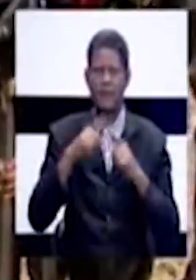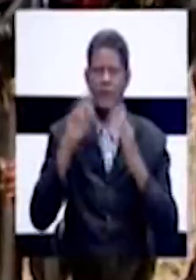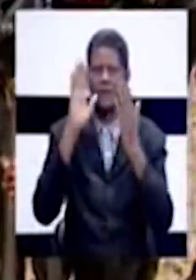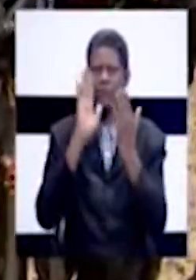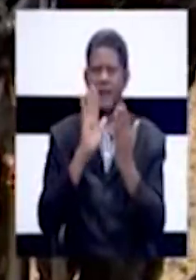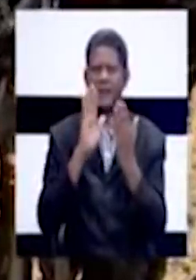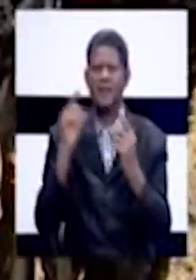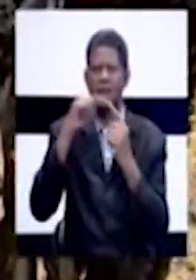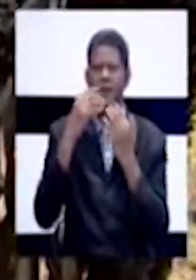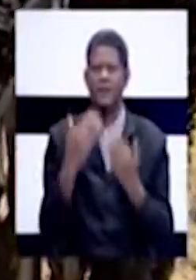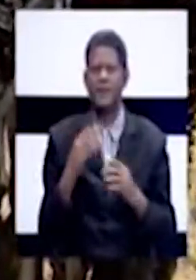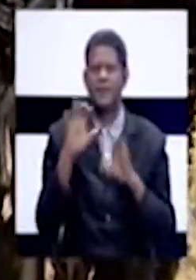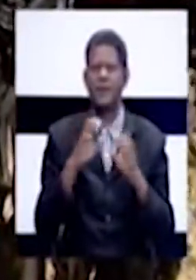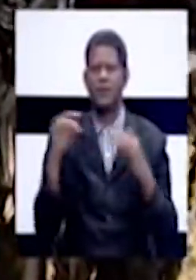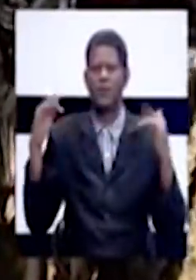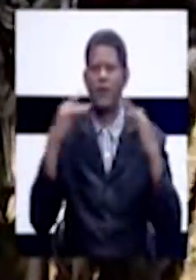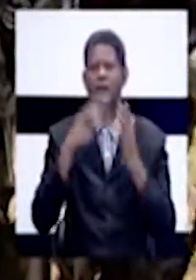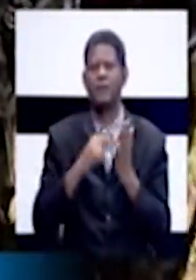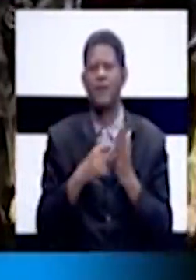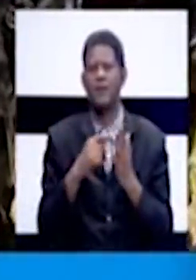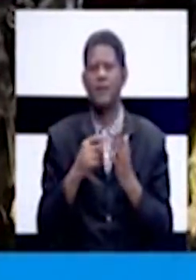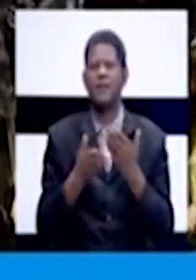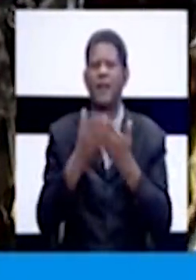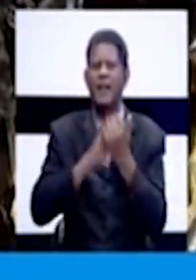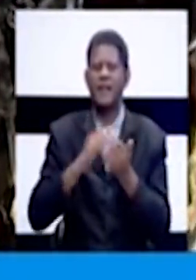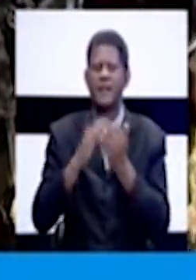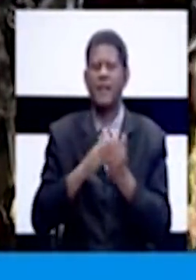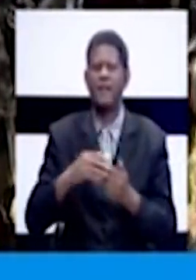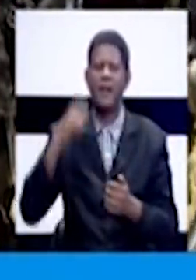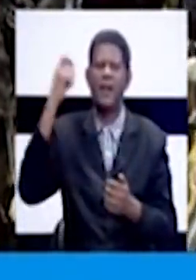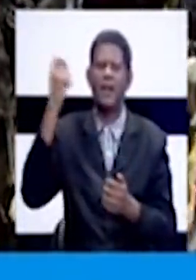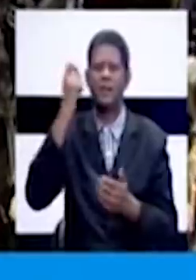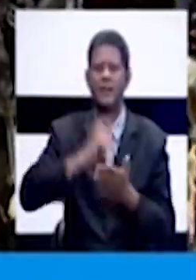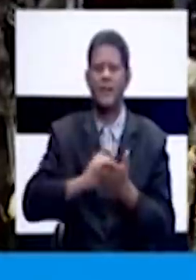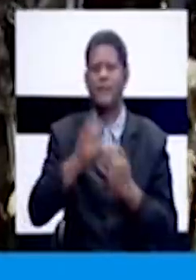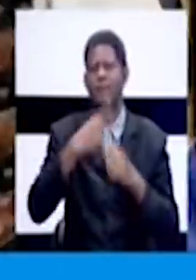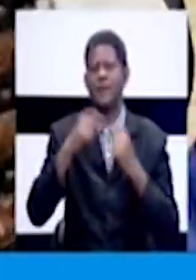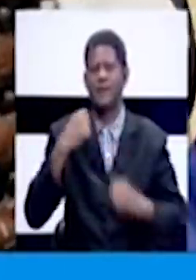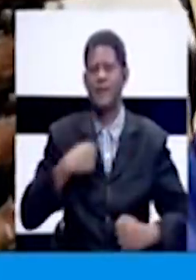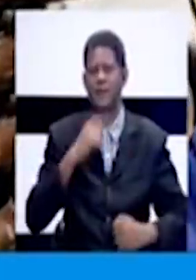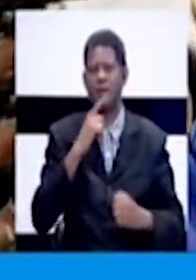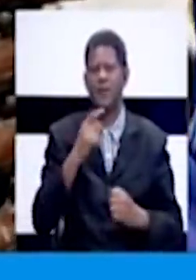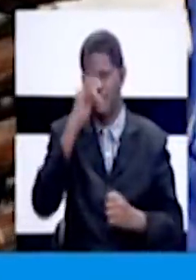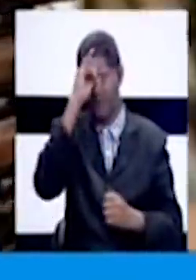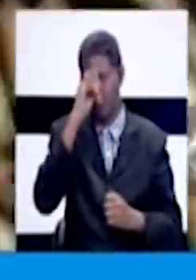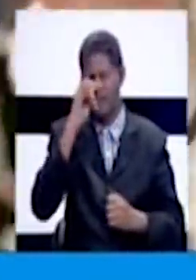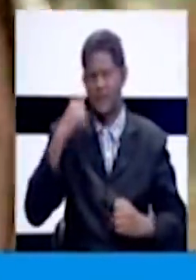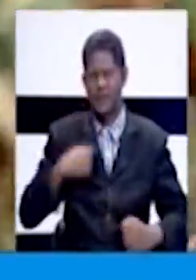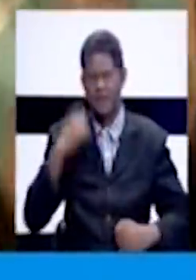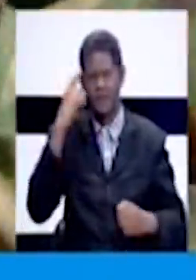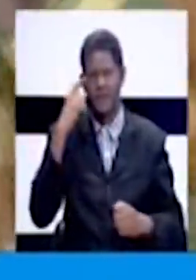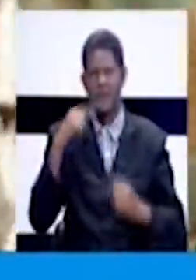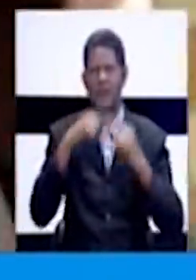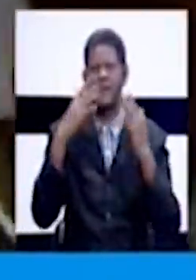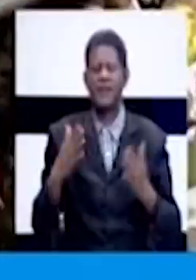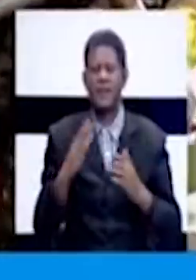جنبارات كسفزي أب استخيدو وقعت مرتيهم تعطافي أنت ورقة عوتات نمس جوز مس سراويتيوم جينا سراويت تقرأي نسأل أي